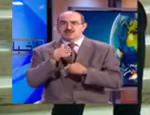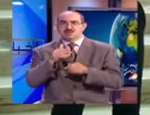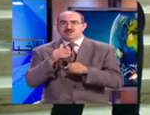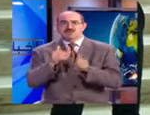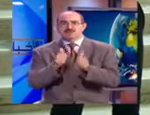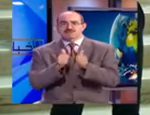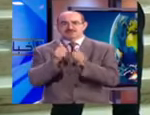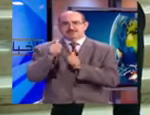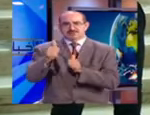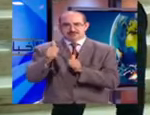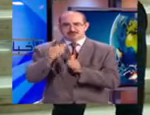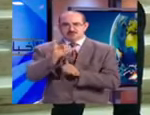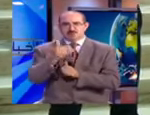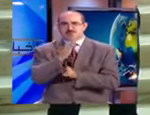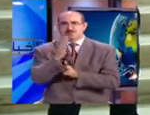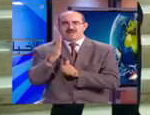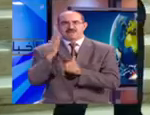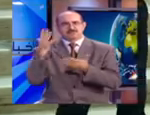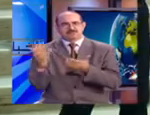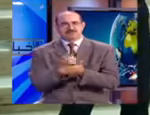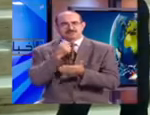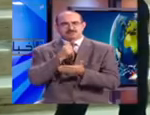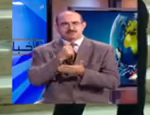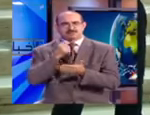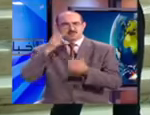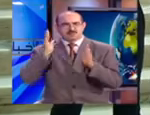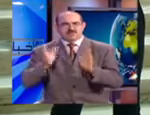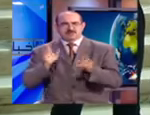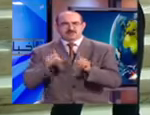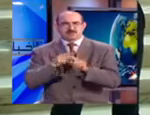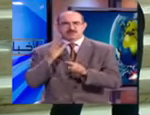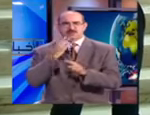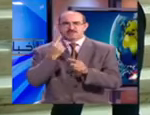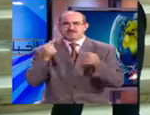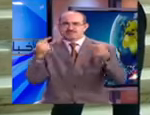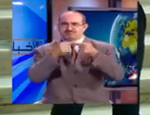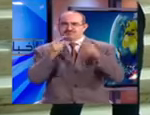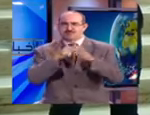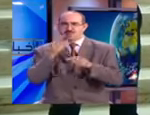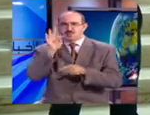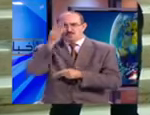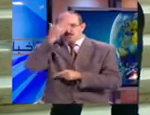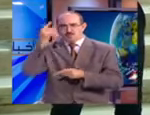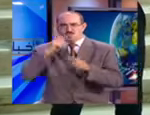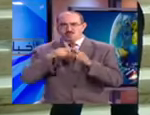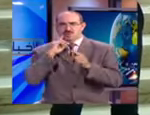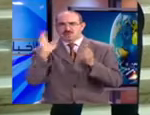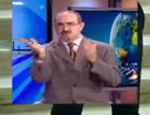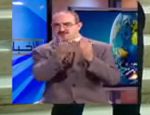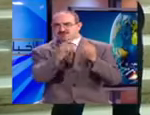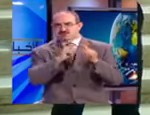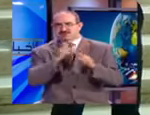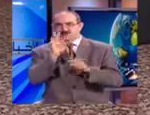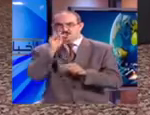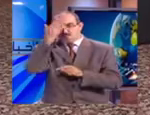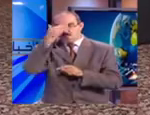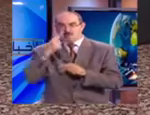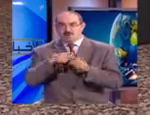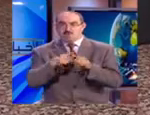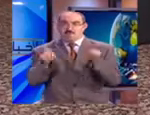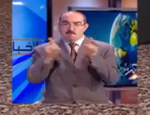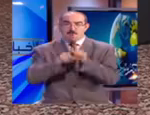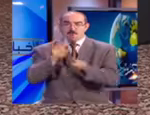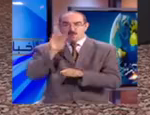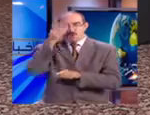الرئيس المنتخب جو بايدن على غريمه دونالد ترامب، مما يعد ضربة موجعة للأخير الذي لا يزال